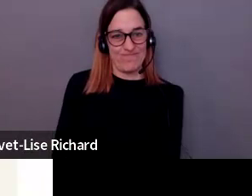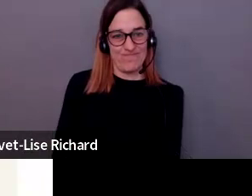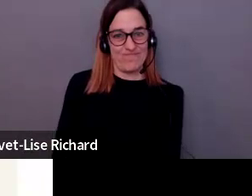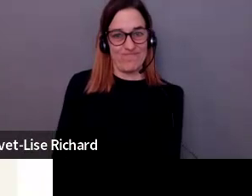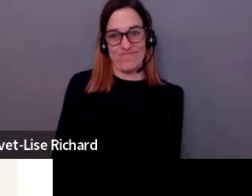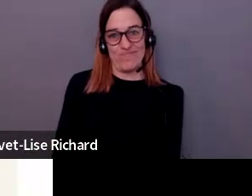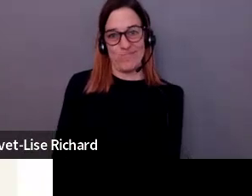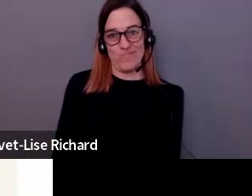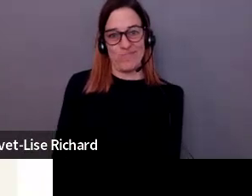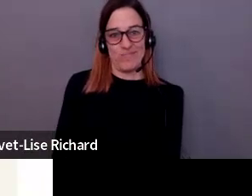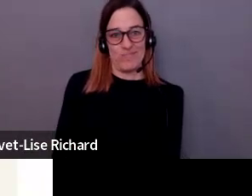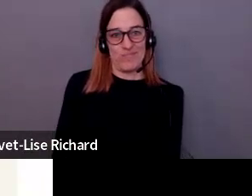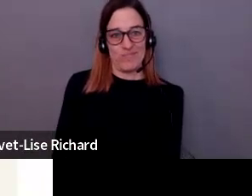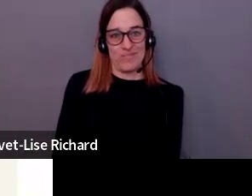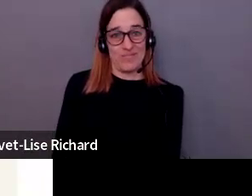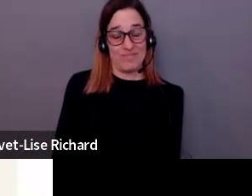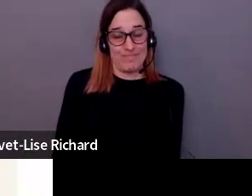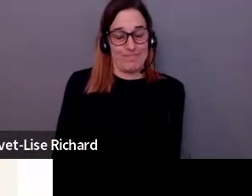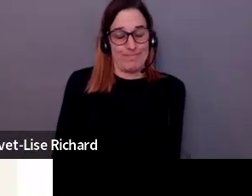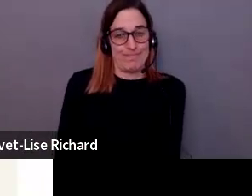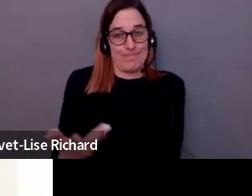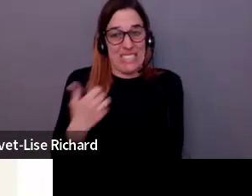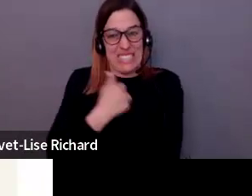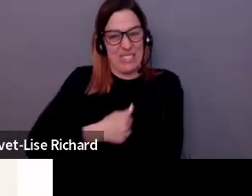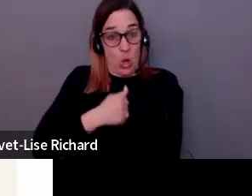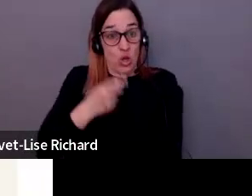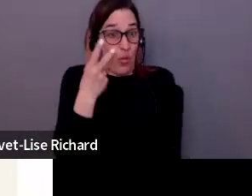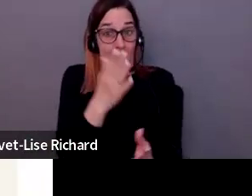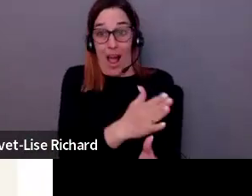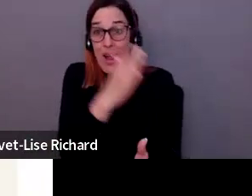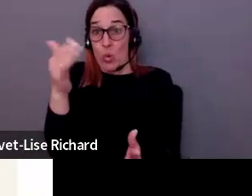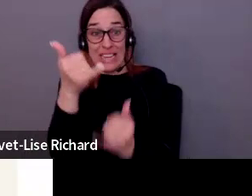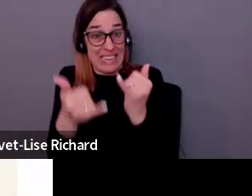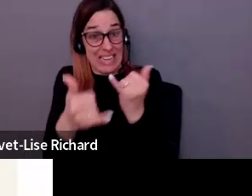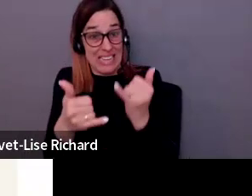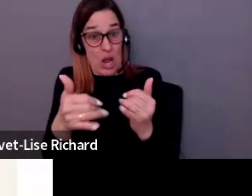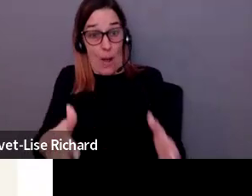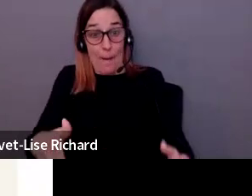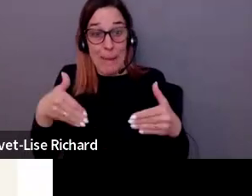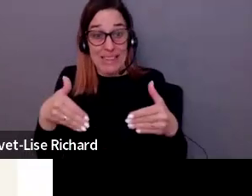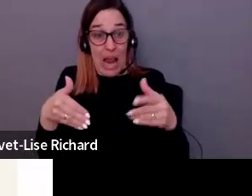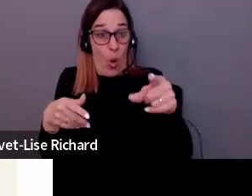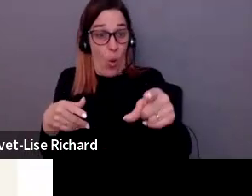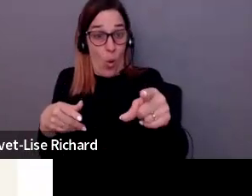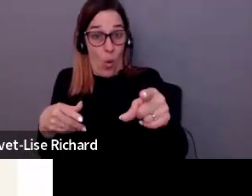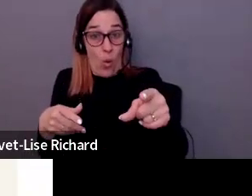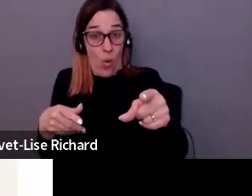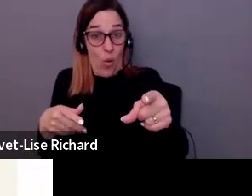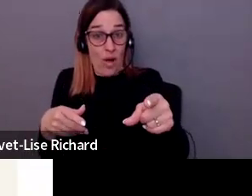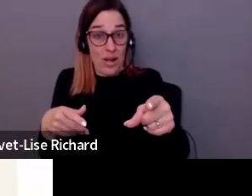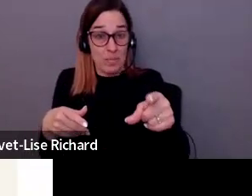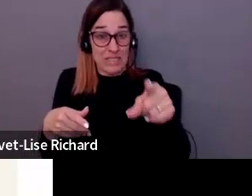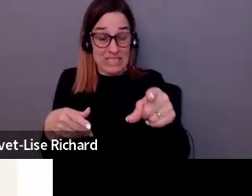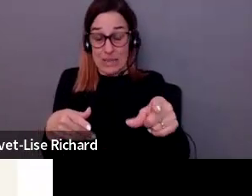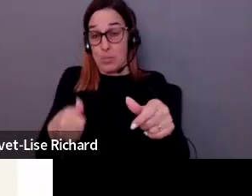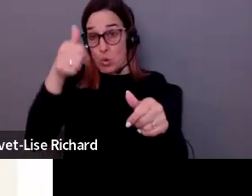OK? Donc, et malheureusement, regardez à côté, un pantalon comme ça en A, malheureusement, c'est plus